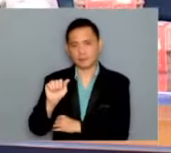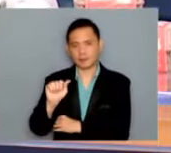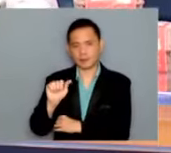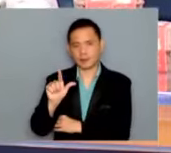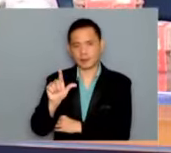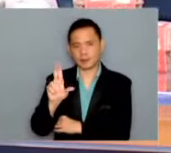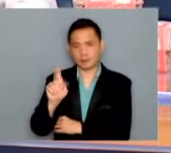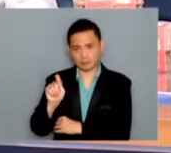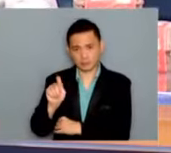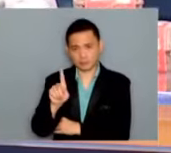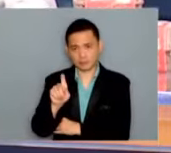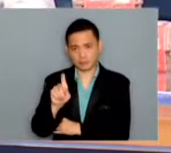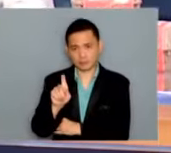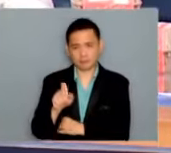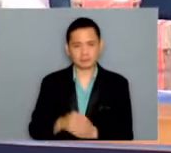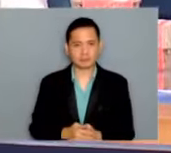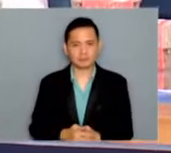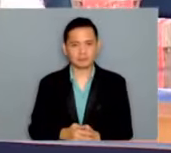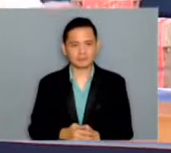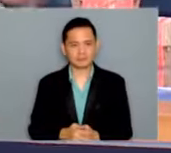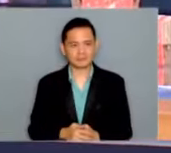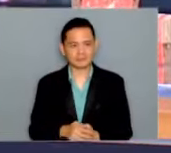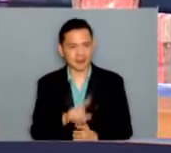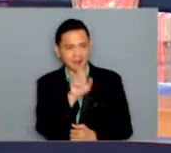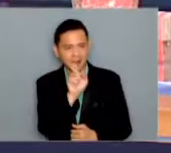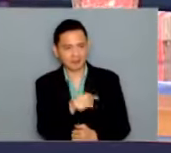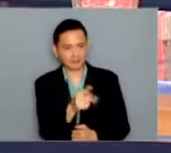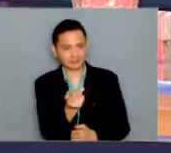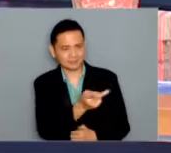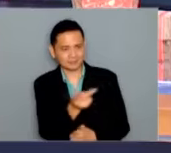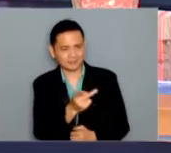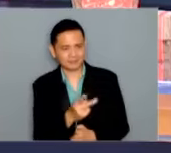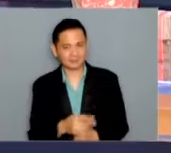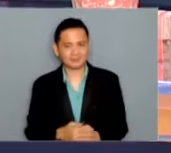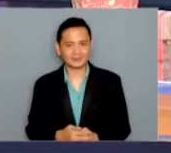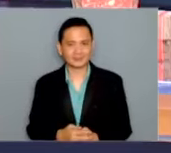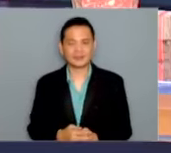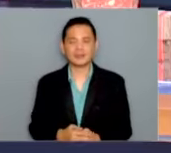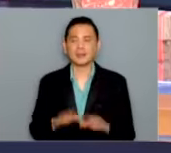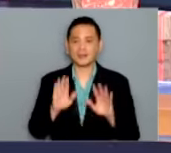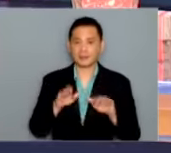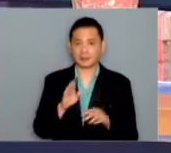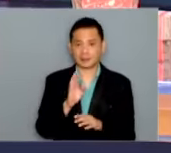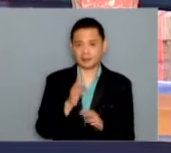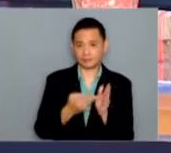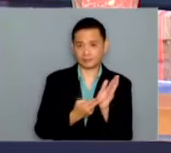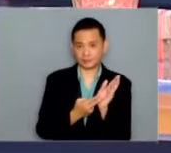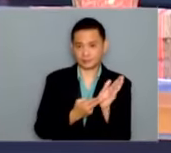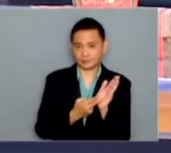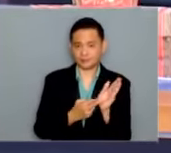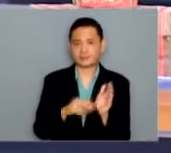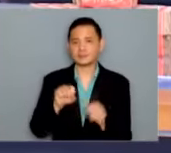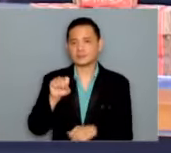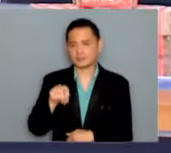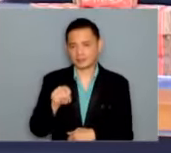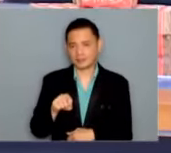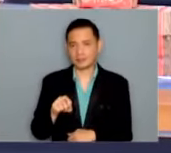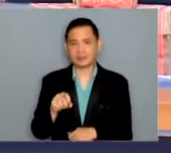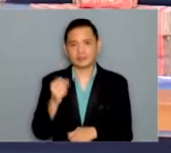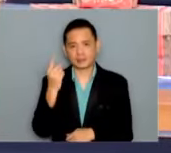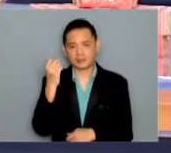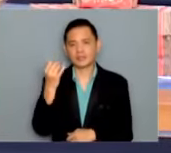Justin. Tama bang sila yung tinatanong ko? Kumakain ng balut? Hindi, to be fair, kumakain ako. Pero yung dilaw lang at yung